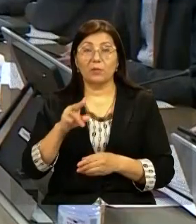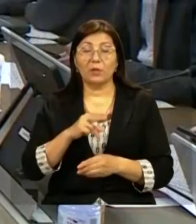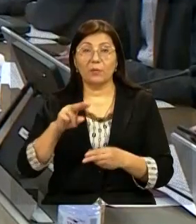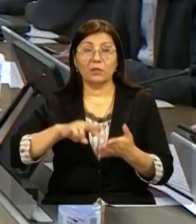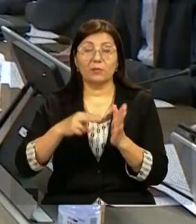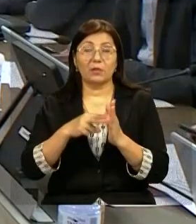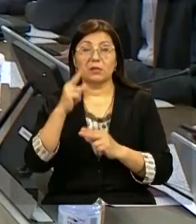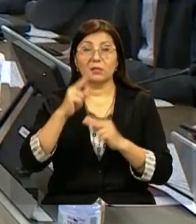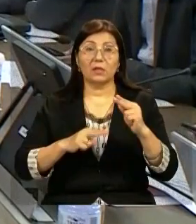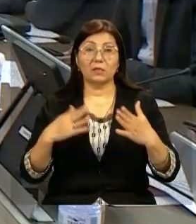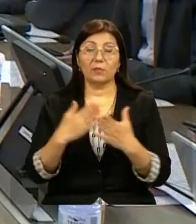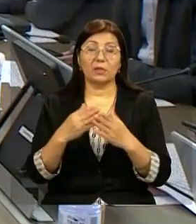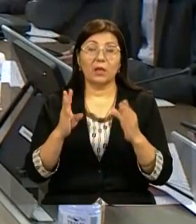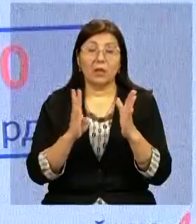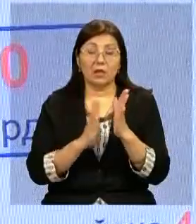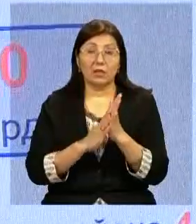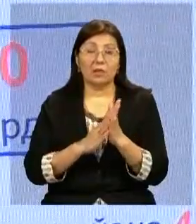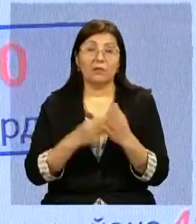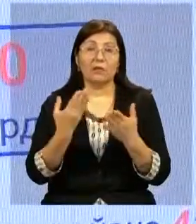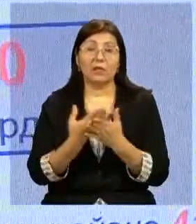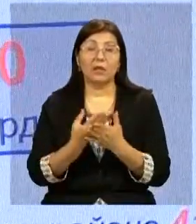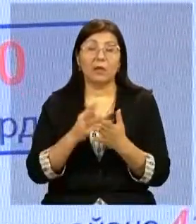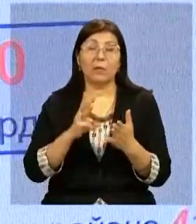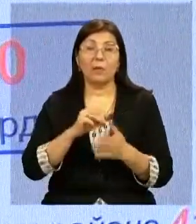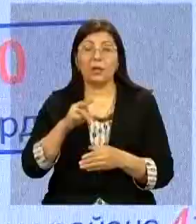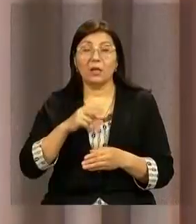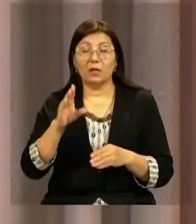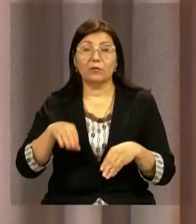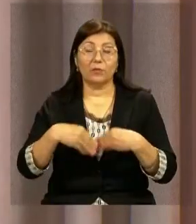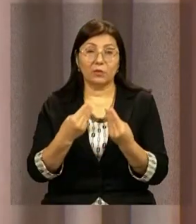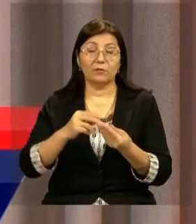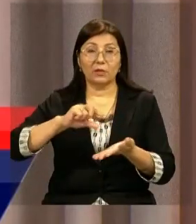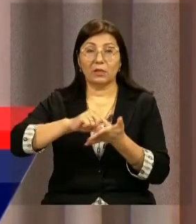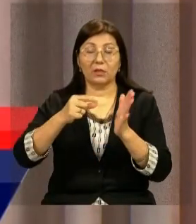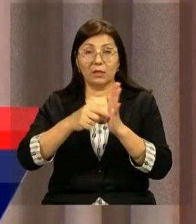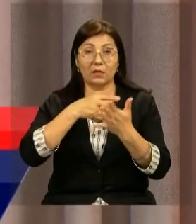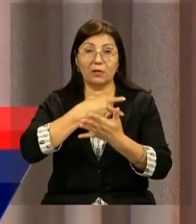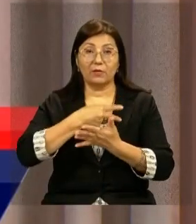запланировано строительство домов. Еще 9,7 миллиарда спонсоры выделят на выкуп квартир. В городе Актобе